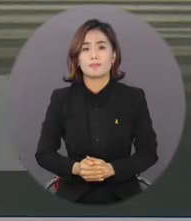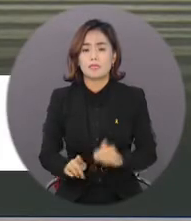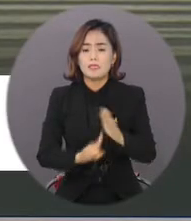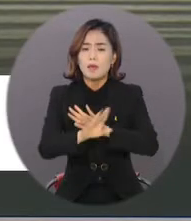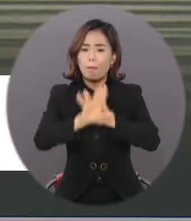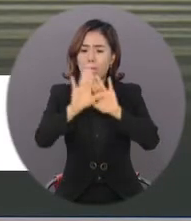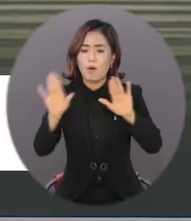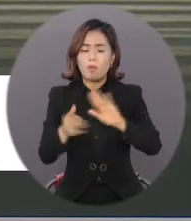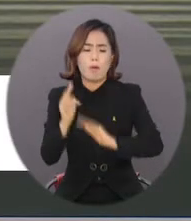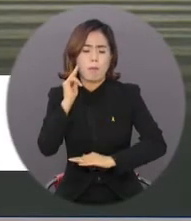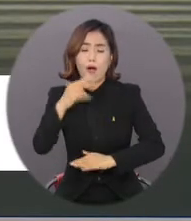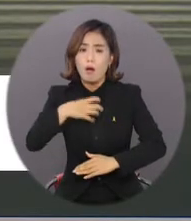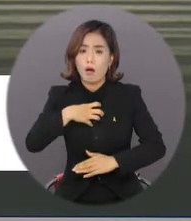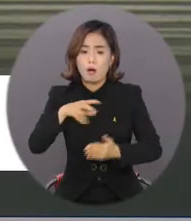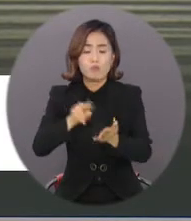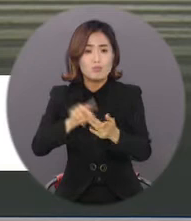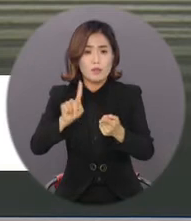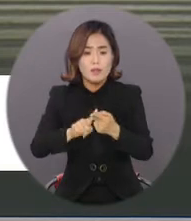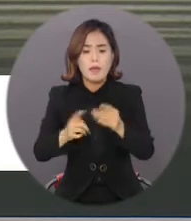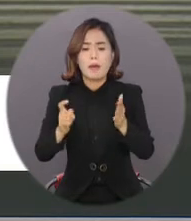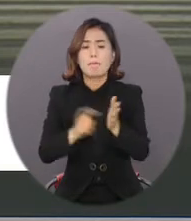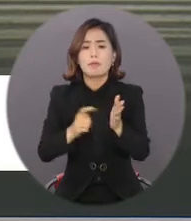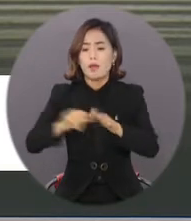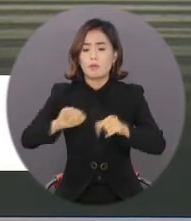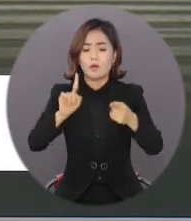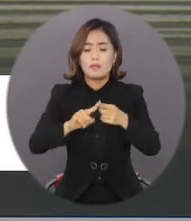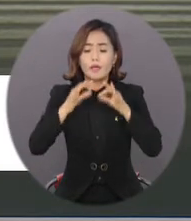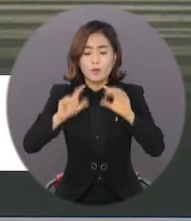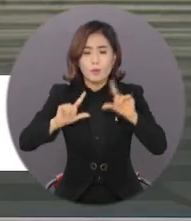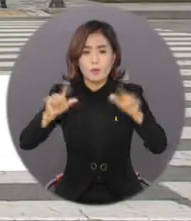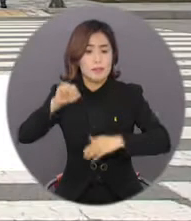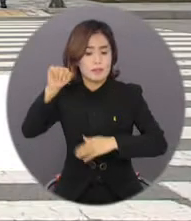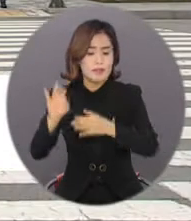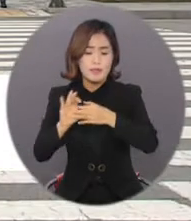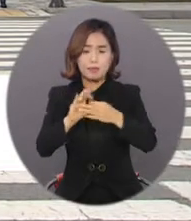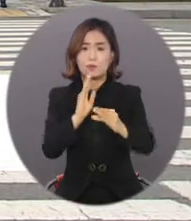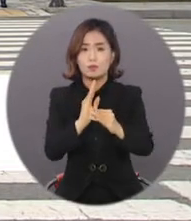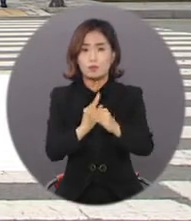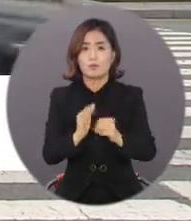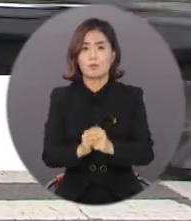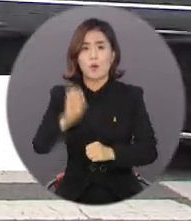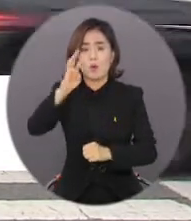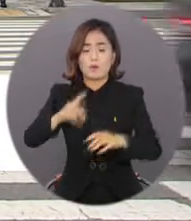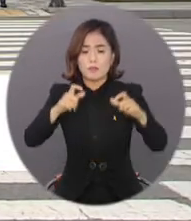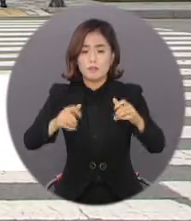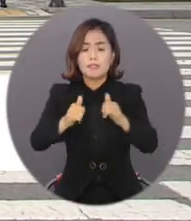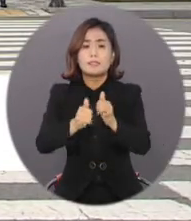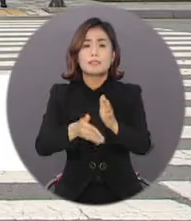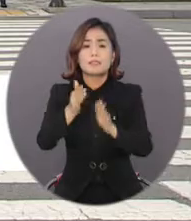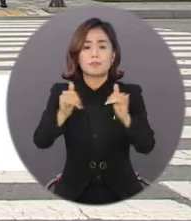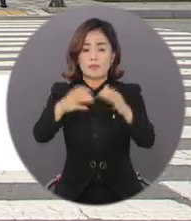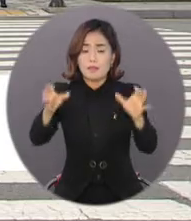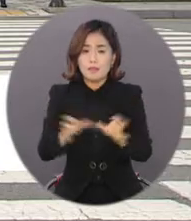기후변화의 심각성을 알리기 위한 기후위기 비상행동의 금요시위가 오늘도 이어졌습니다. 광주 지역